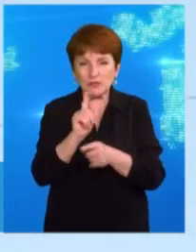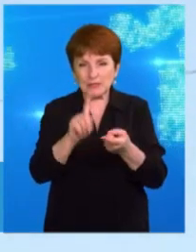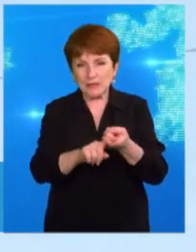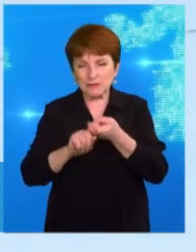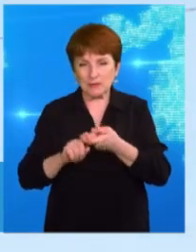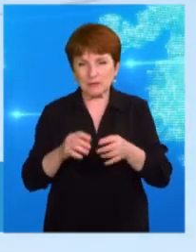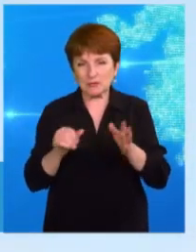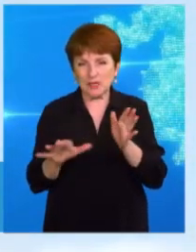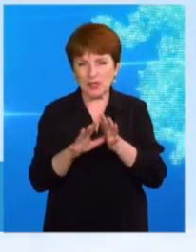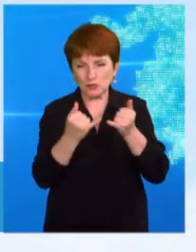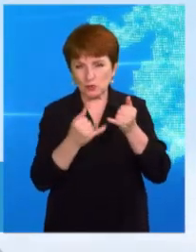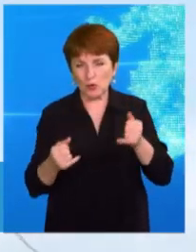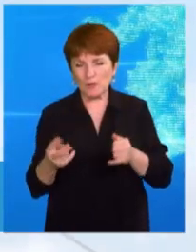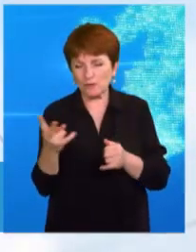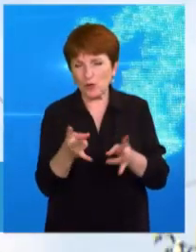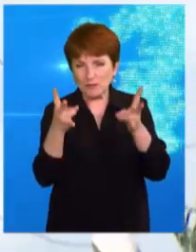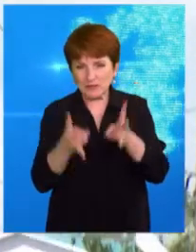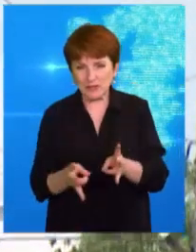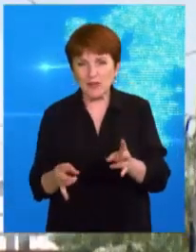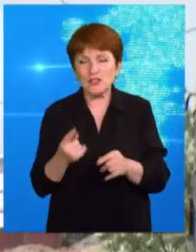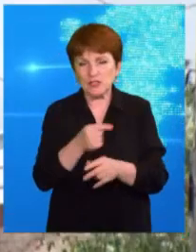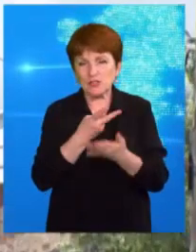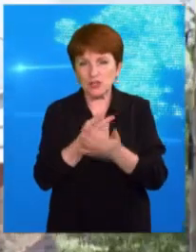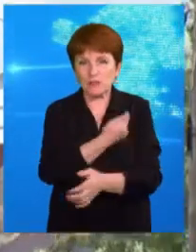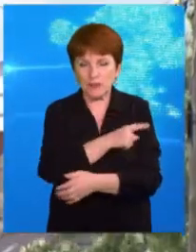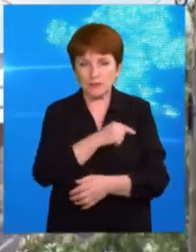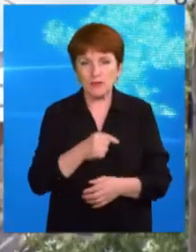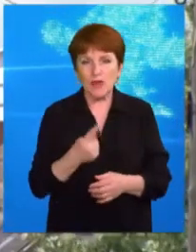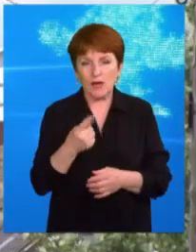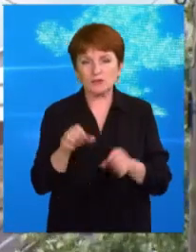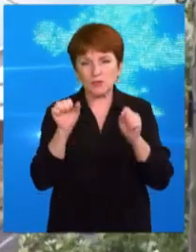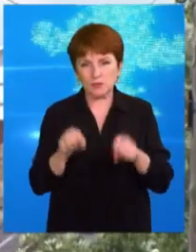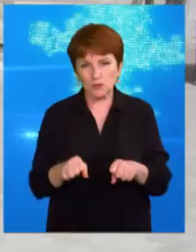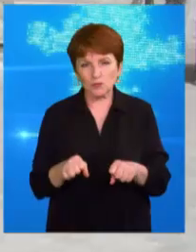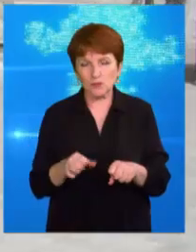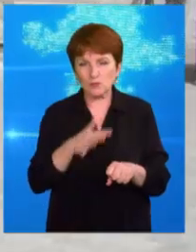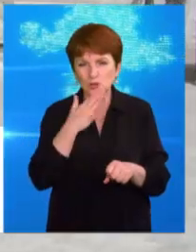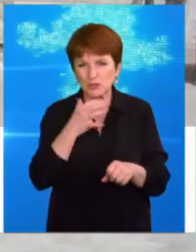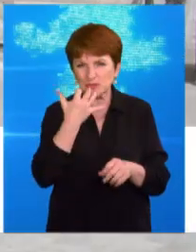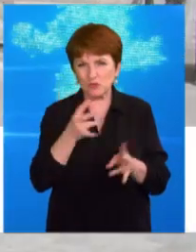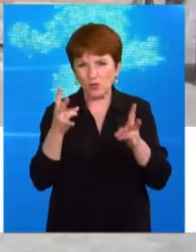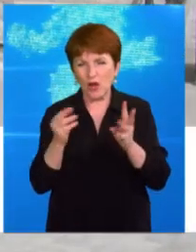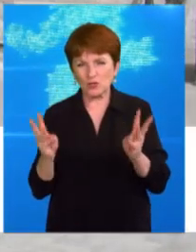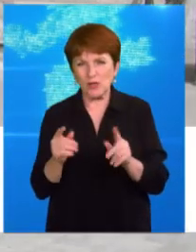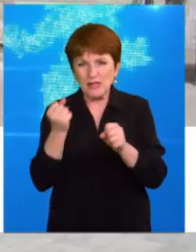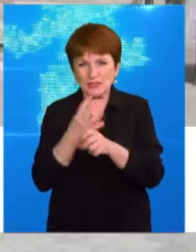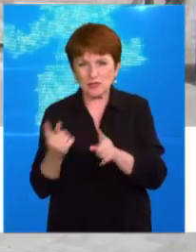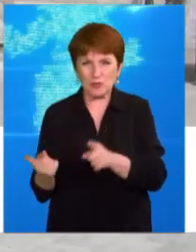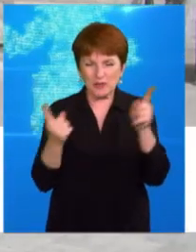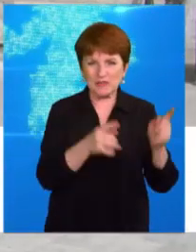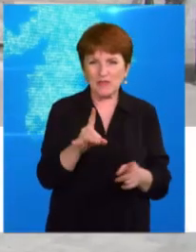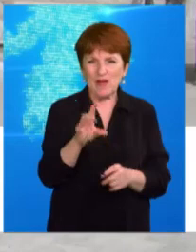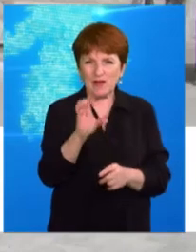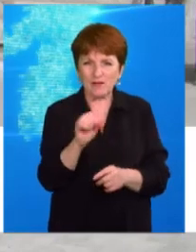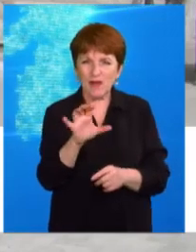лэб. Током ударило обоих ребят. Сейчас они в больнице. Один из них с множественными термическими ожогами сразу переведен в реанимационное